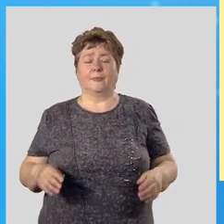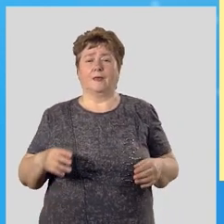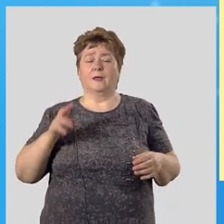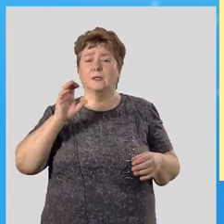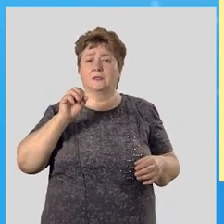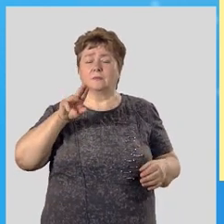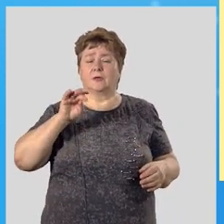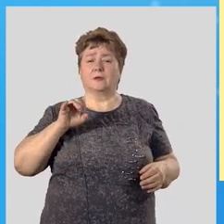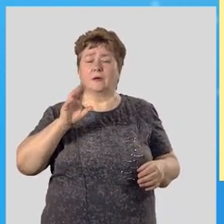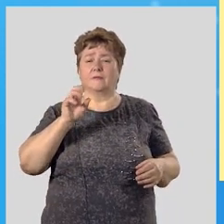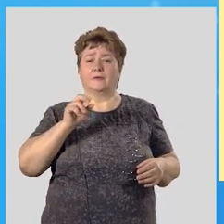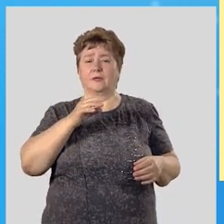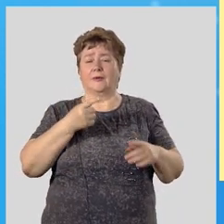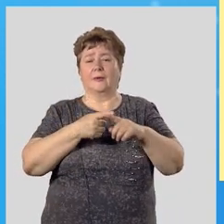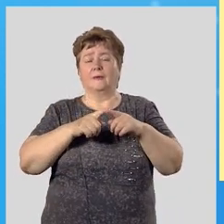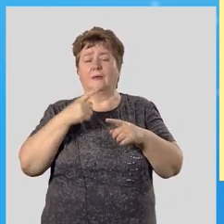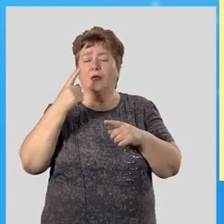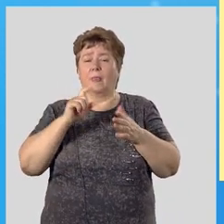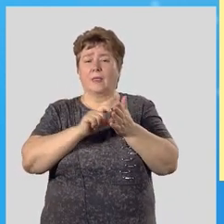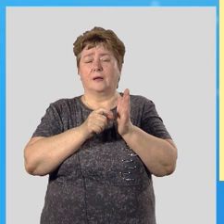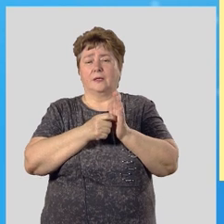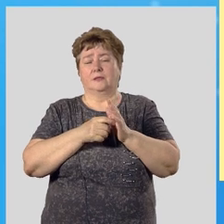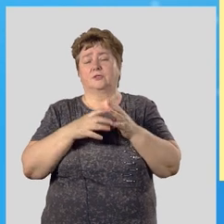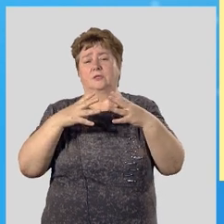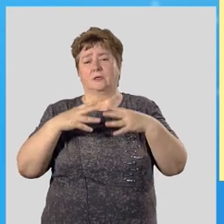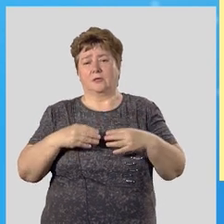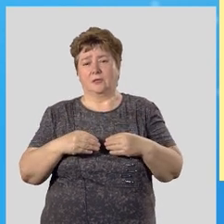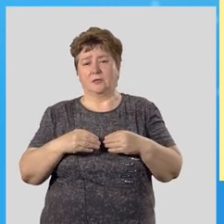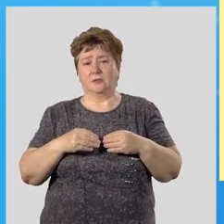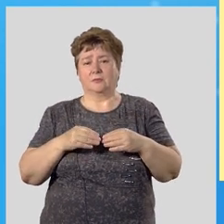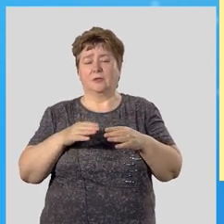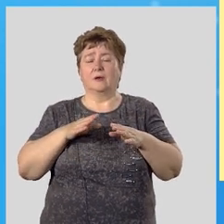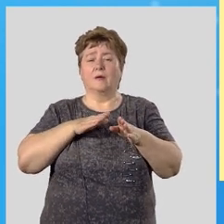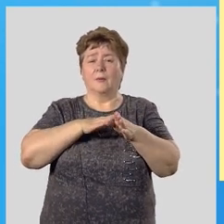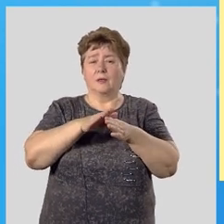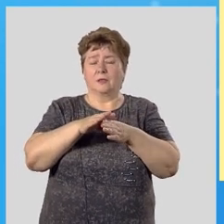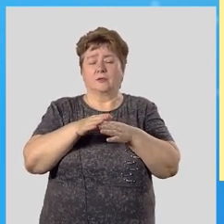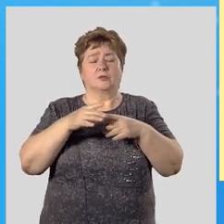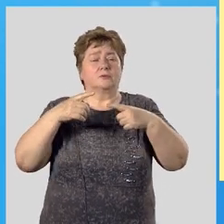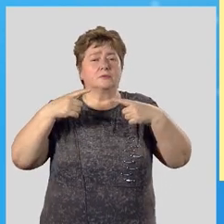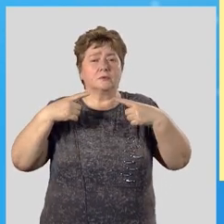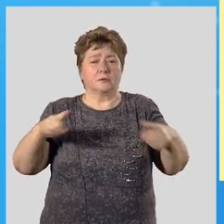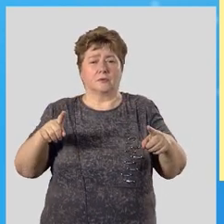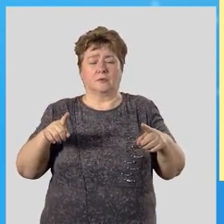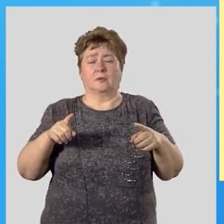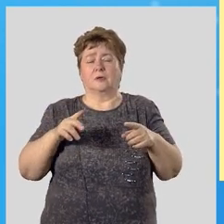Споровики – это одноклеточные организмы, ведущие